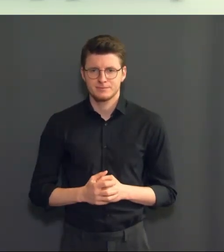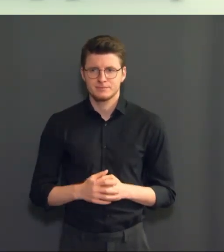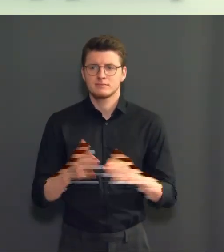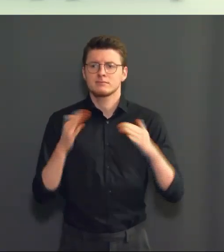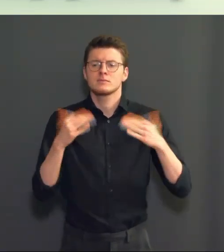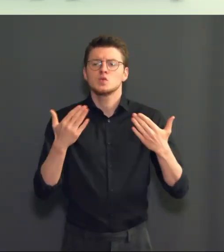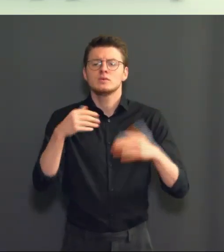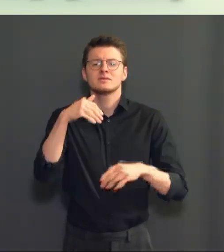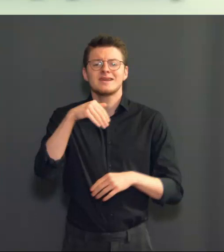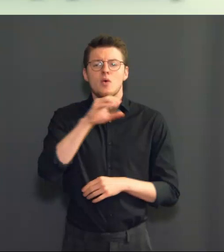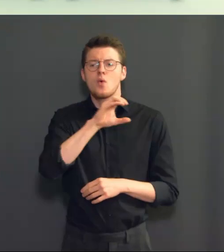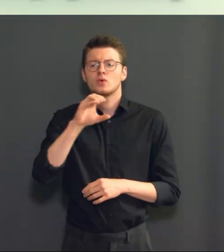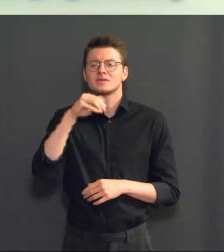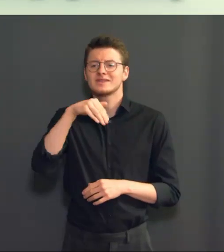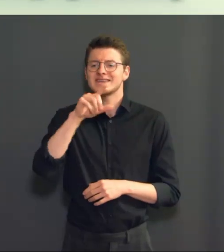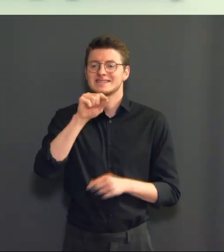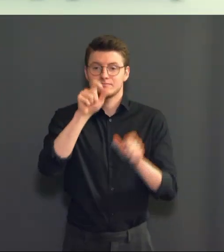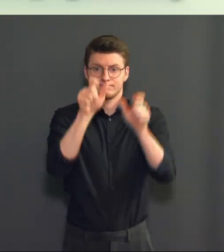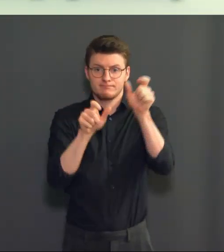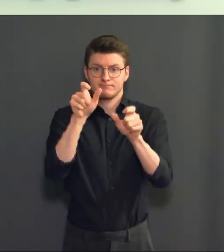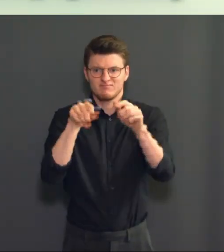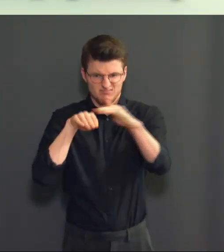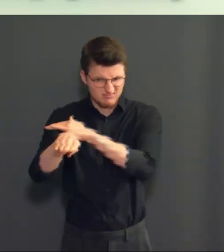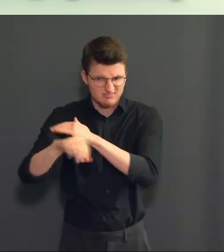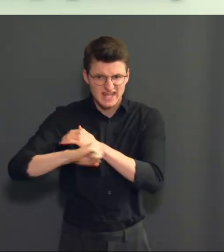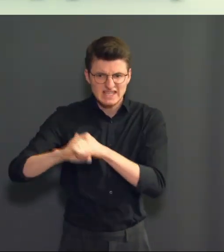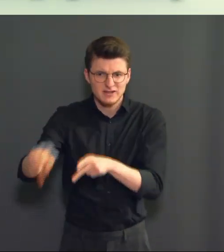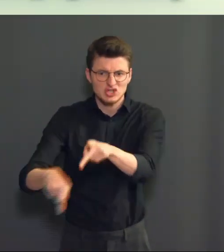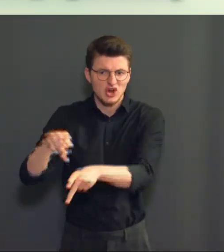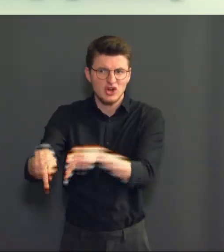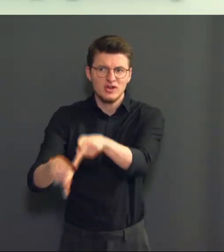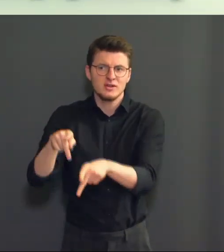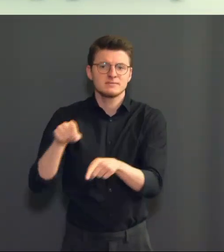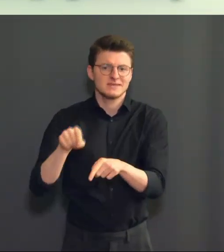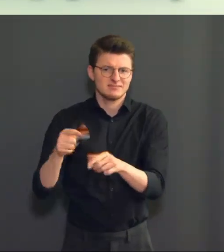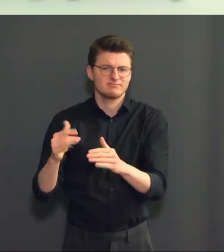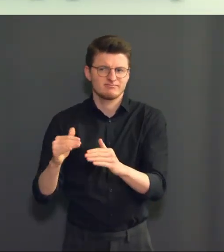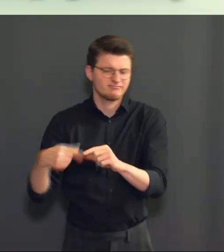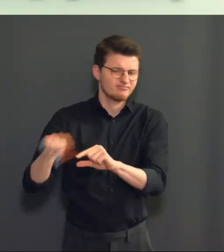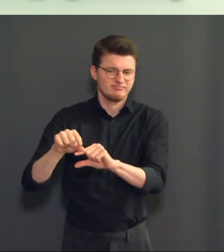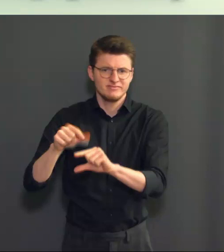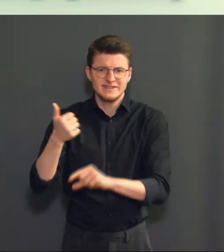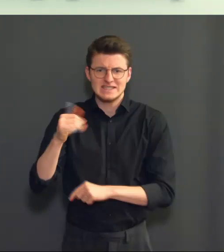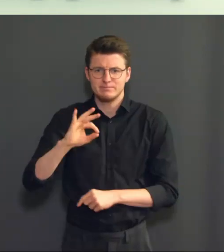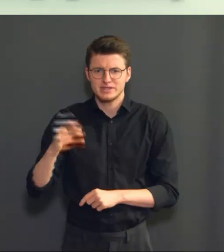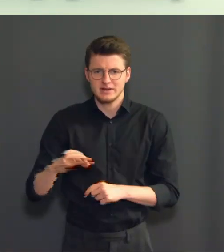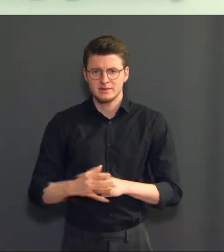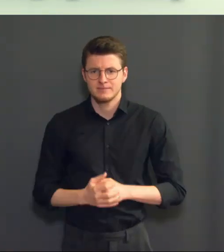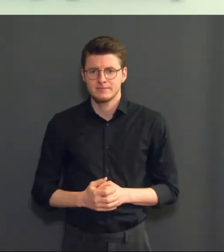919 patiënten liggen op intensieve zorgen. En dat zijn er 6% meer dan de week ervoor.